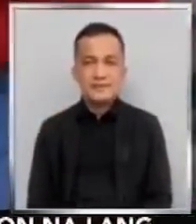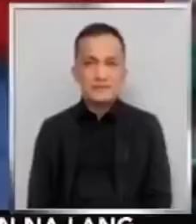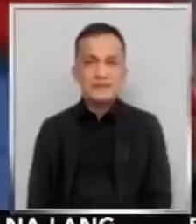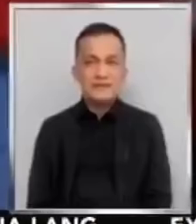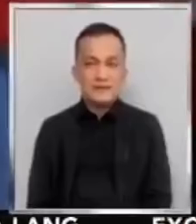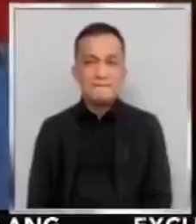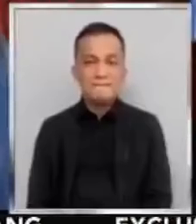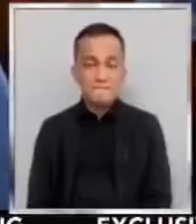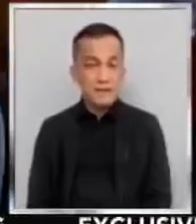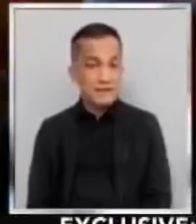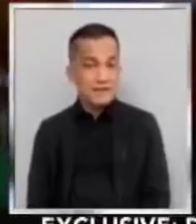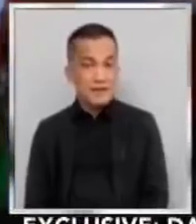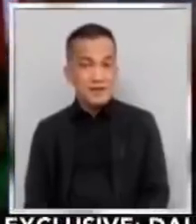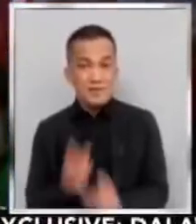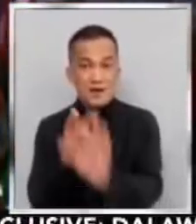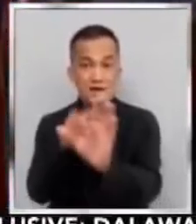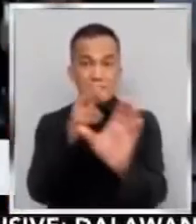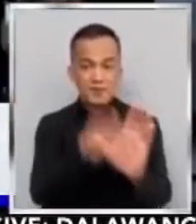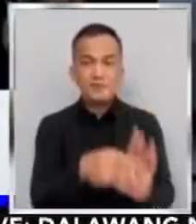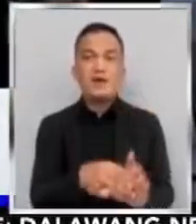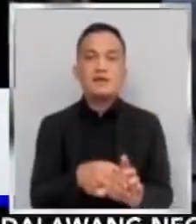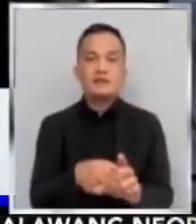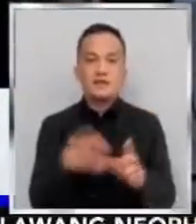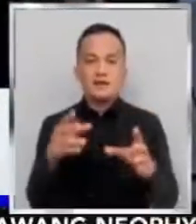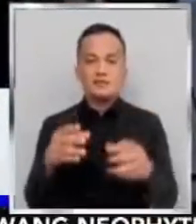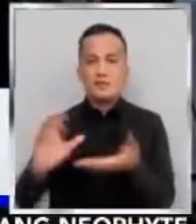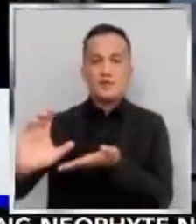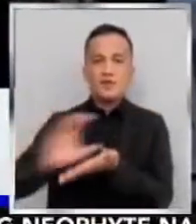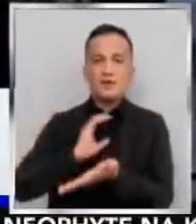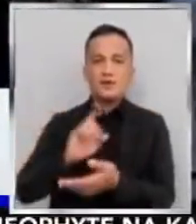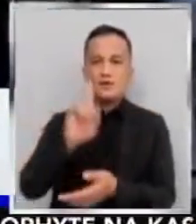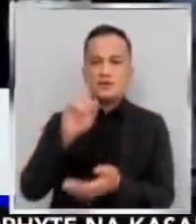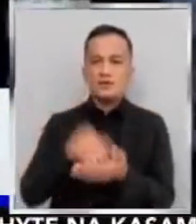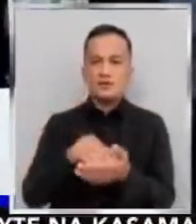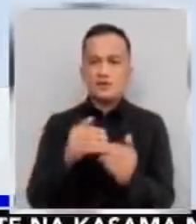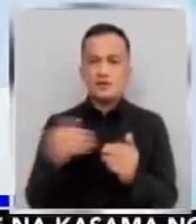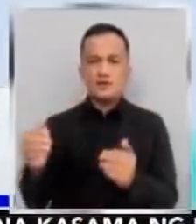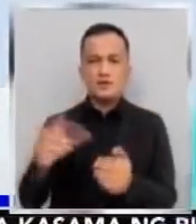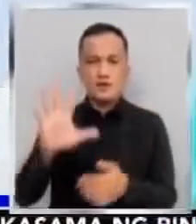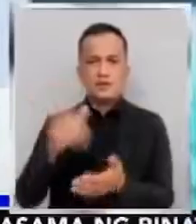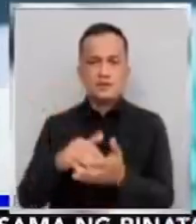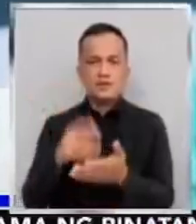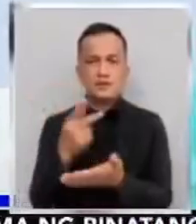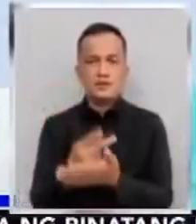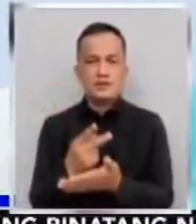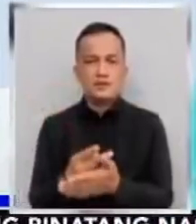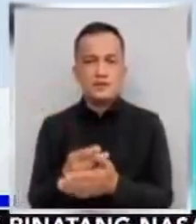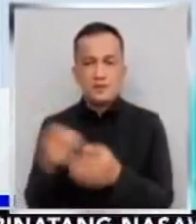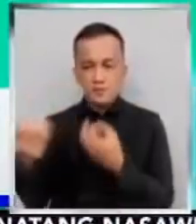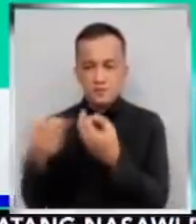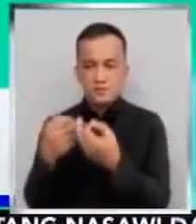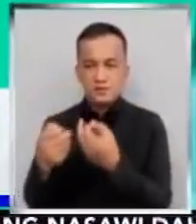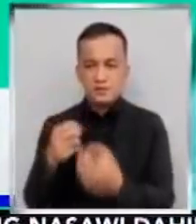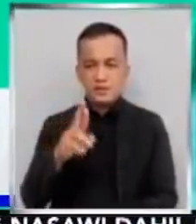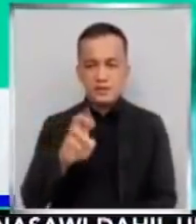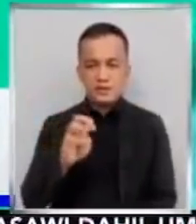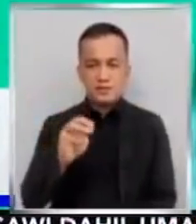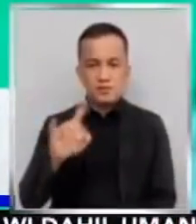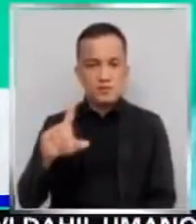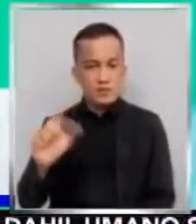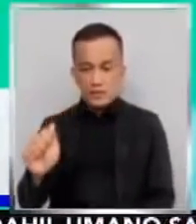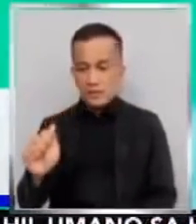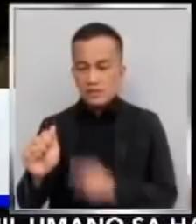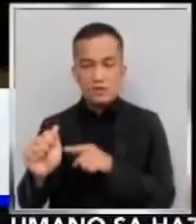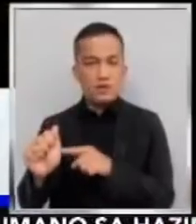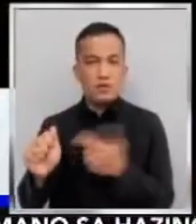Ang mga lumahok, nakatanggap ng cash mula 1,000 hanggang 5,000 pesos. Paliwanag naman ni Rimulya, wala naman daw ang mga